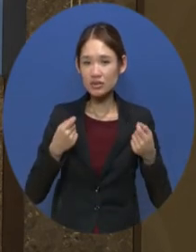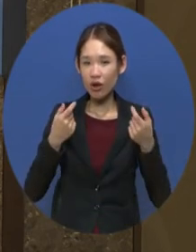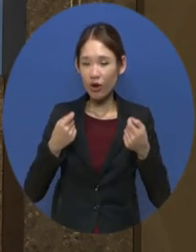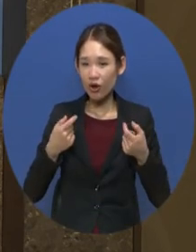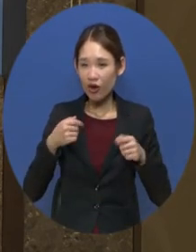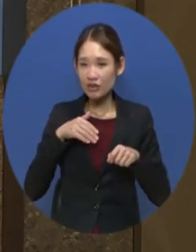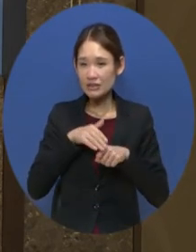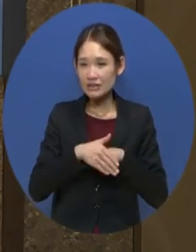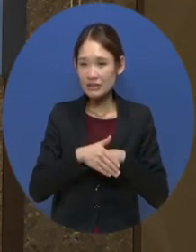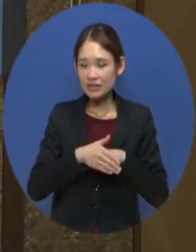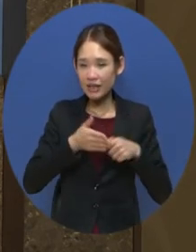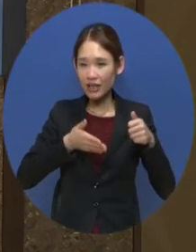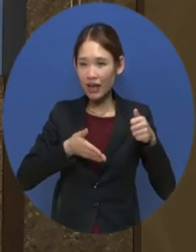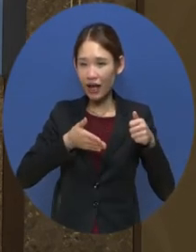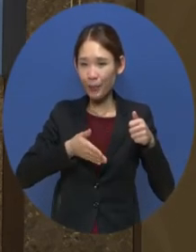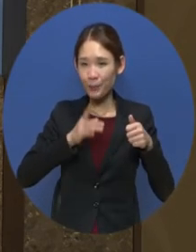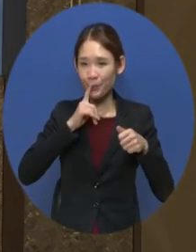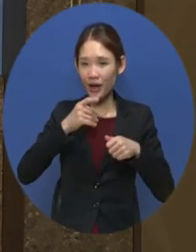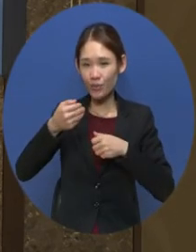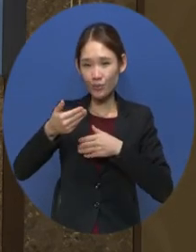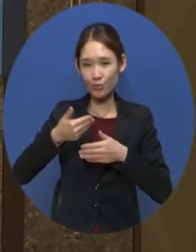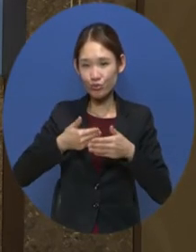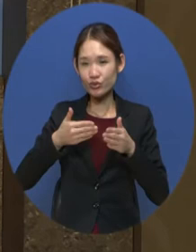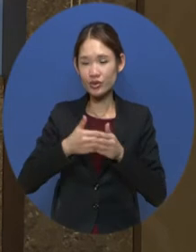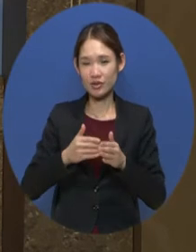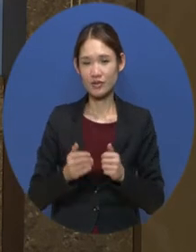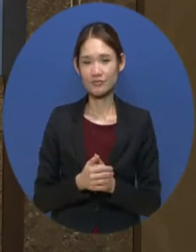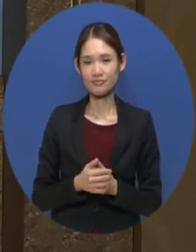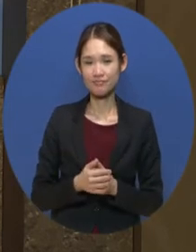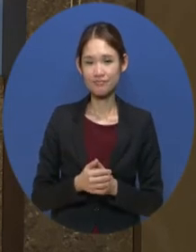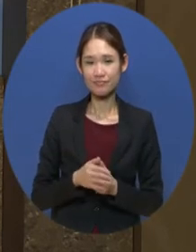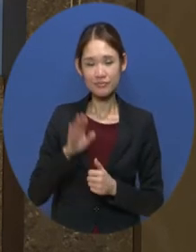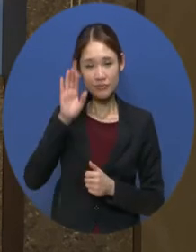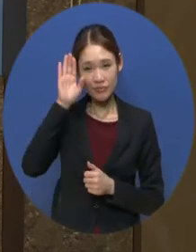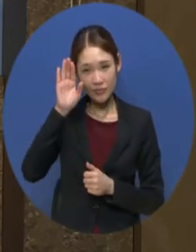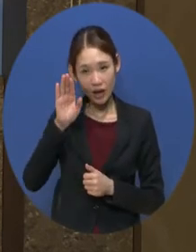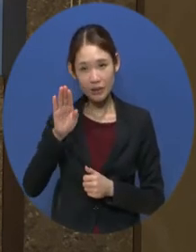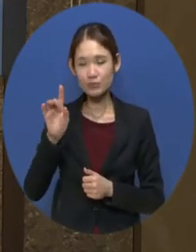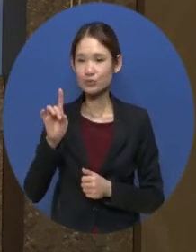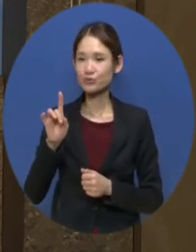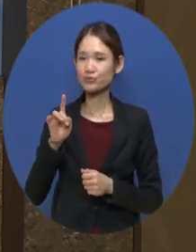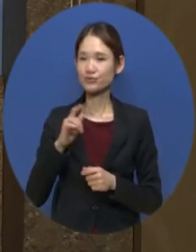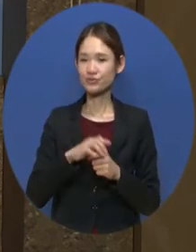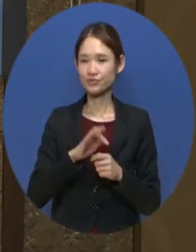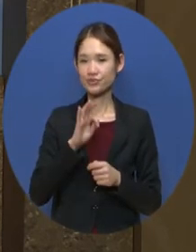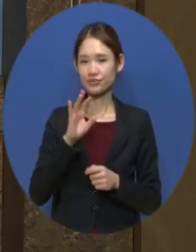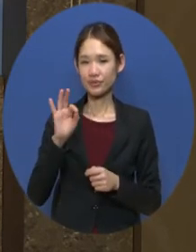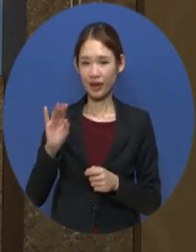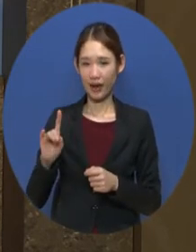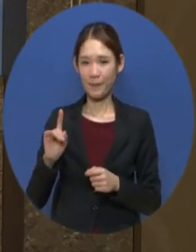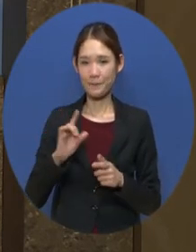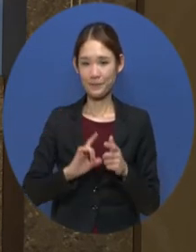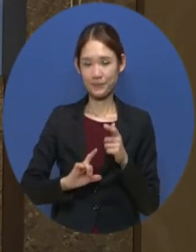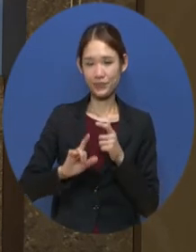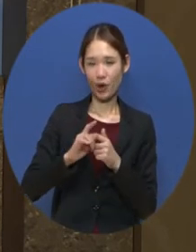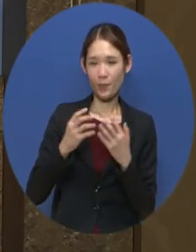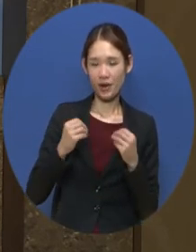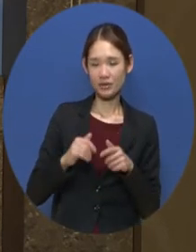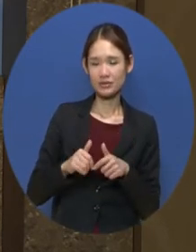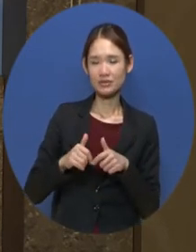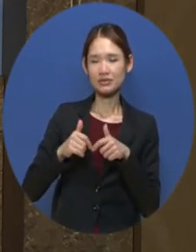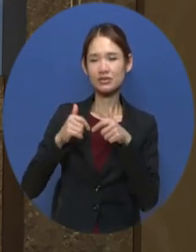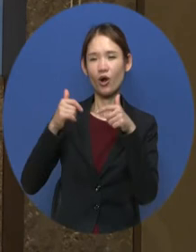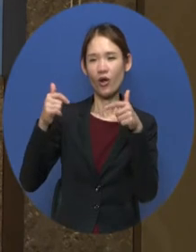같아요. 라는 어떤 피드백을 받았고 이제 앞으로는 이 앱이 실질적으로 더 많이 확장이